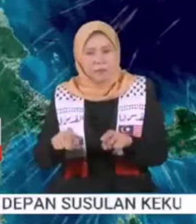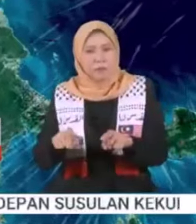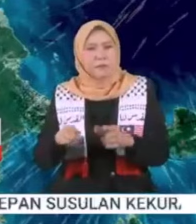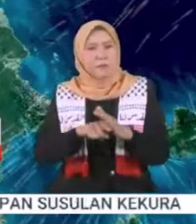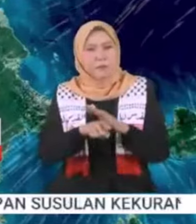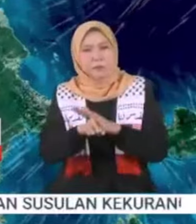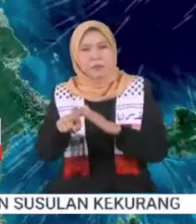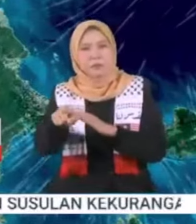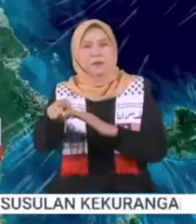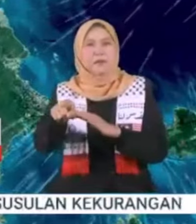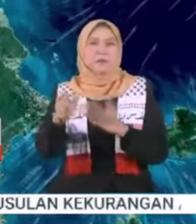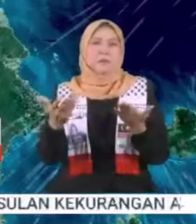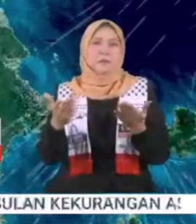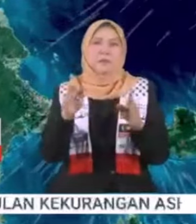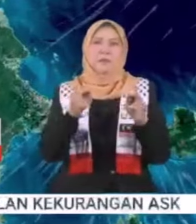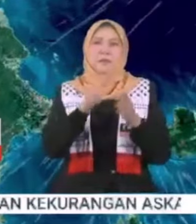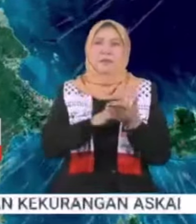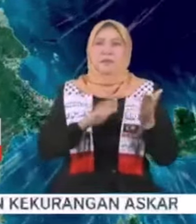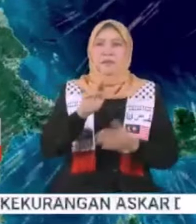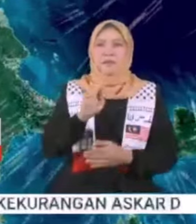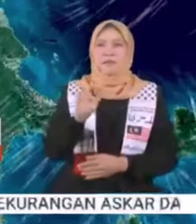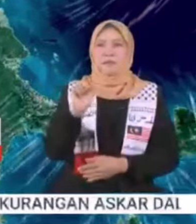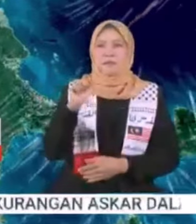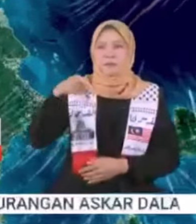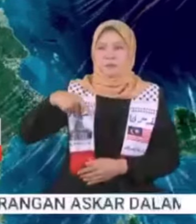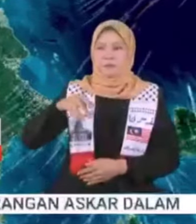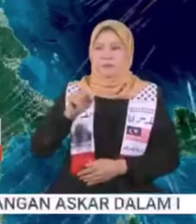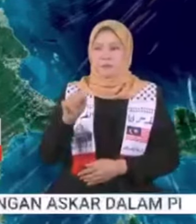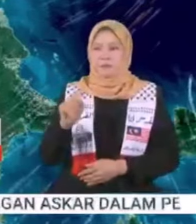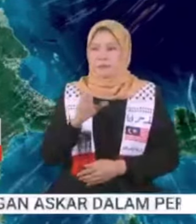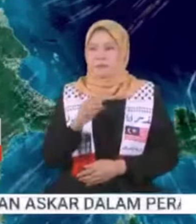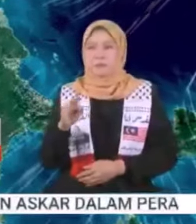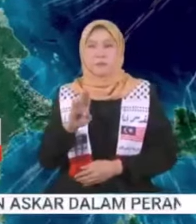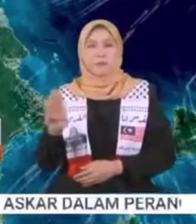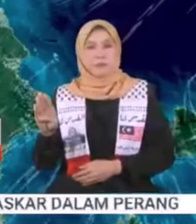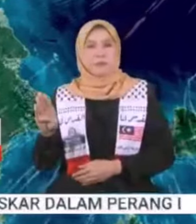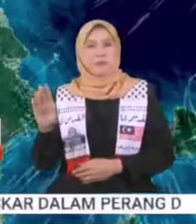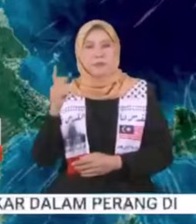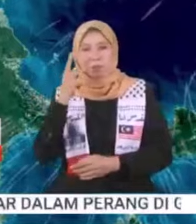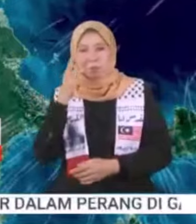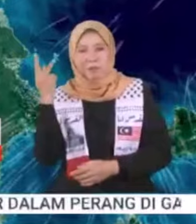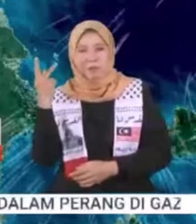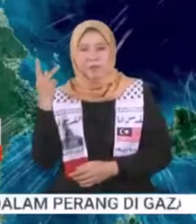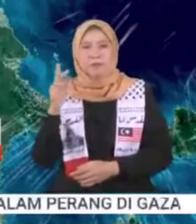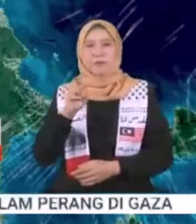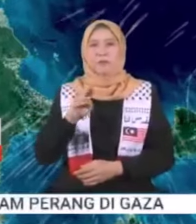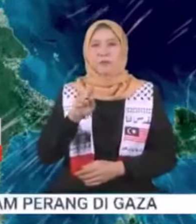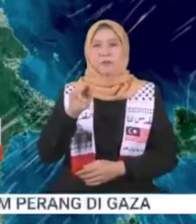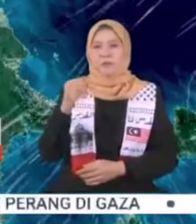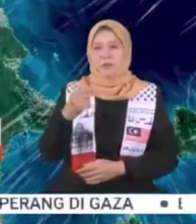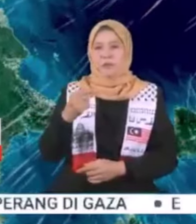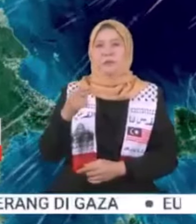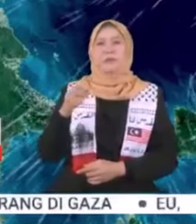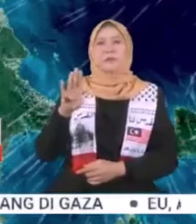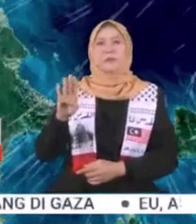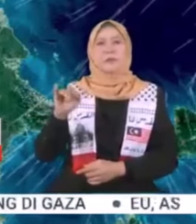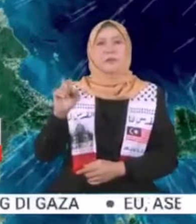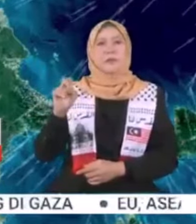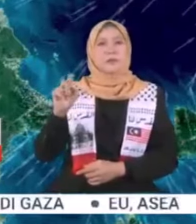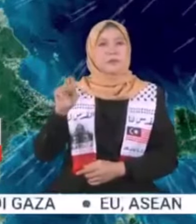bahagian pedalaman yang melibatkan bahagian Kapit dan juga di bahagian barat iaitu di sekitar Kuching, Mukah dan juga Bintulu